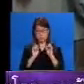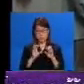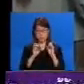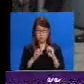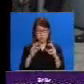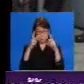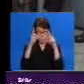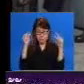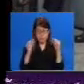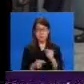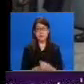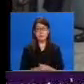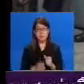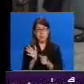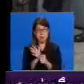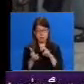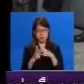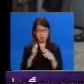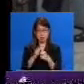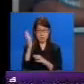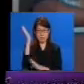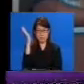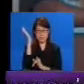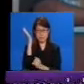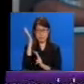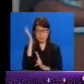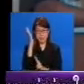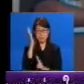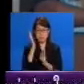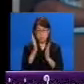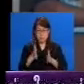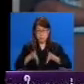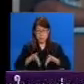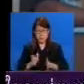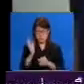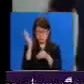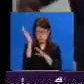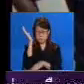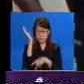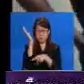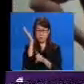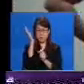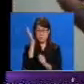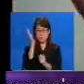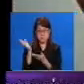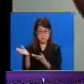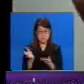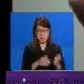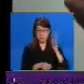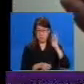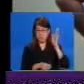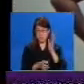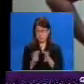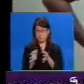พิ่มเพื่อแก้ไขปัญหา3จังหวัดชายแดนภาคใต้ซึ่งเป็นชาวอำเภอยะริงจังหวัดปัตตานีโดยได้รับเชิญเป็นวิทยากรให้